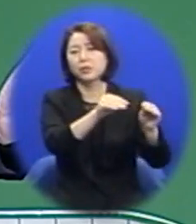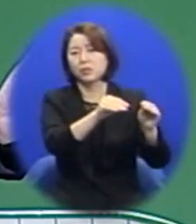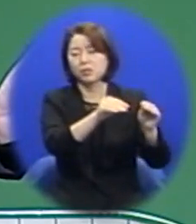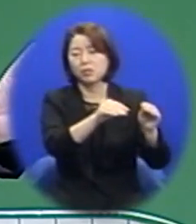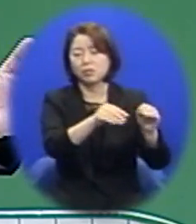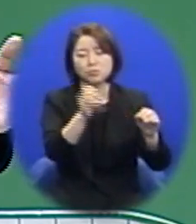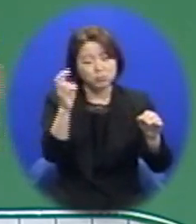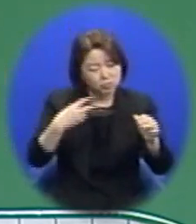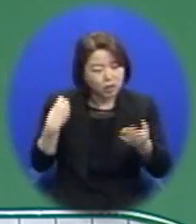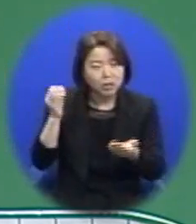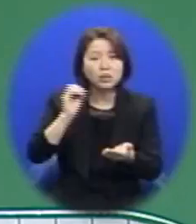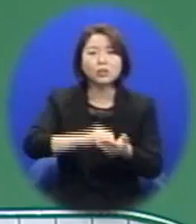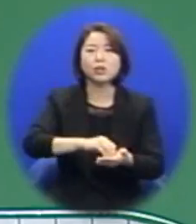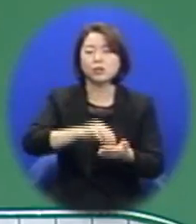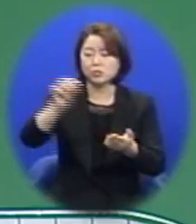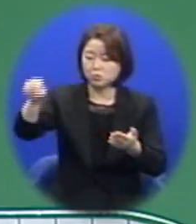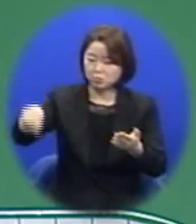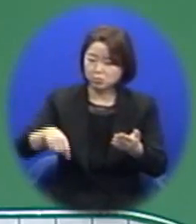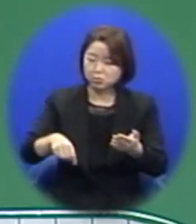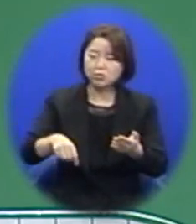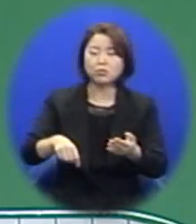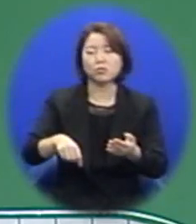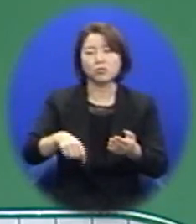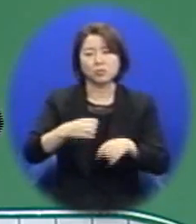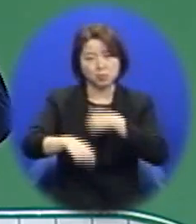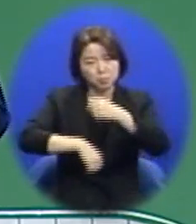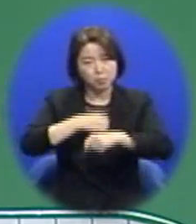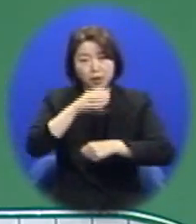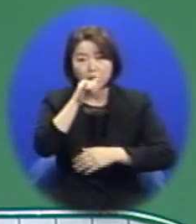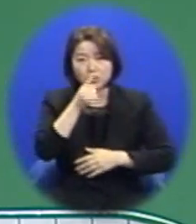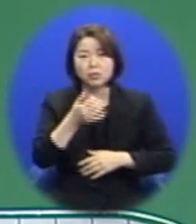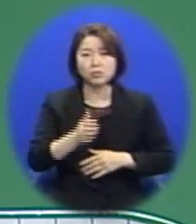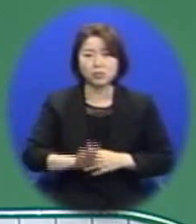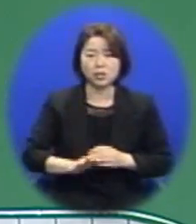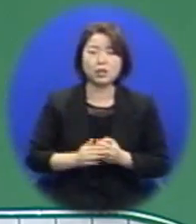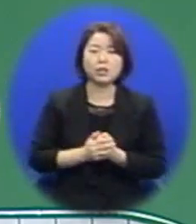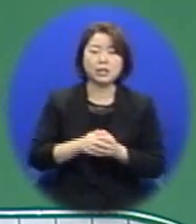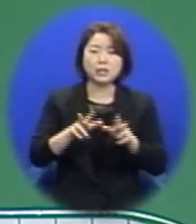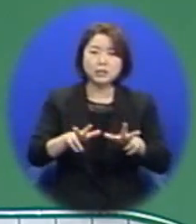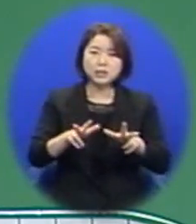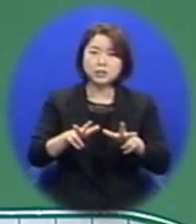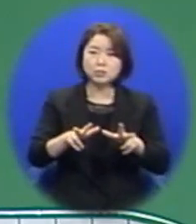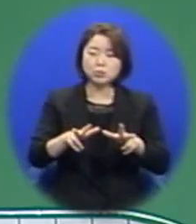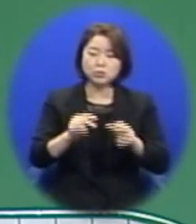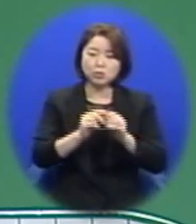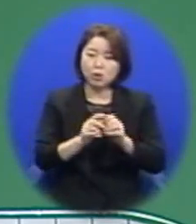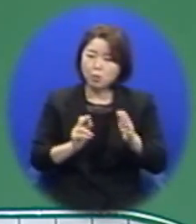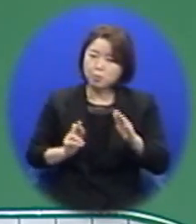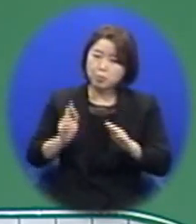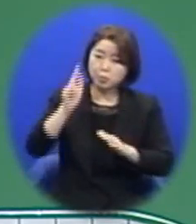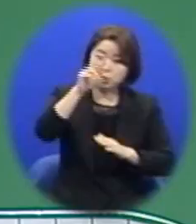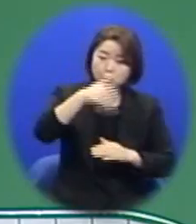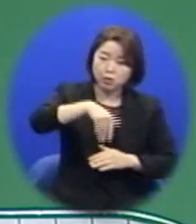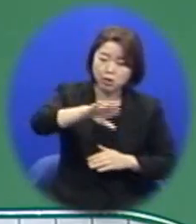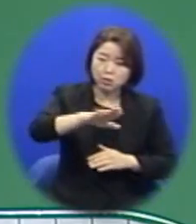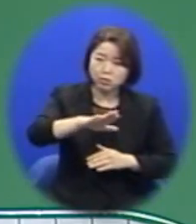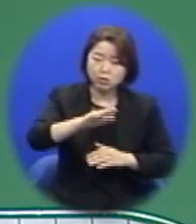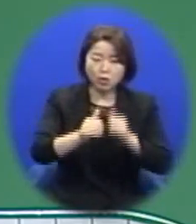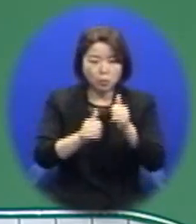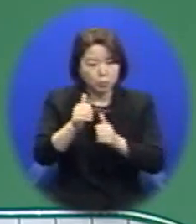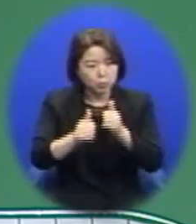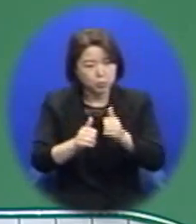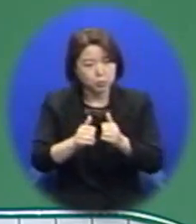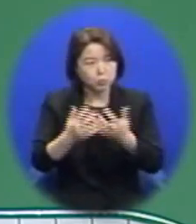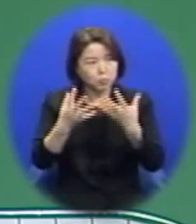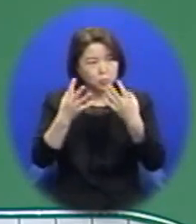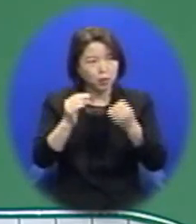돌아가겠지. 그렇게 생각했습니다. 근데 지금은 가도 너무 많이 갔어요. 이제